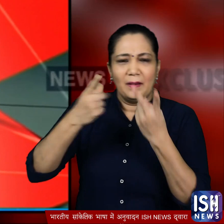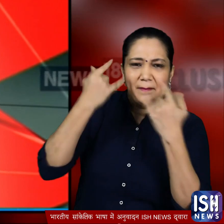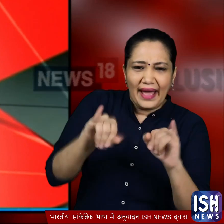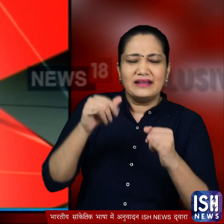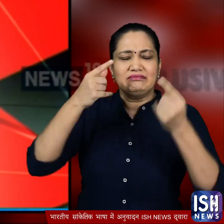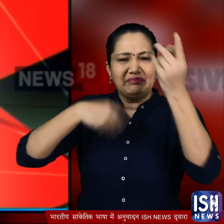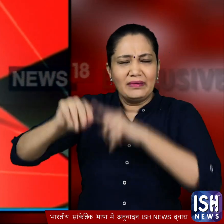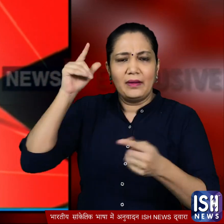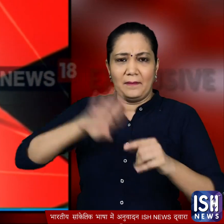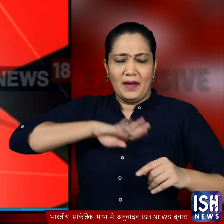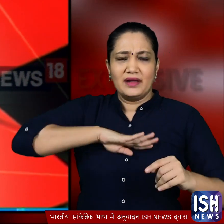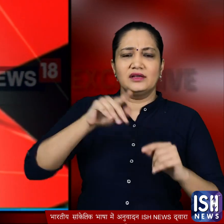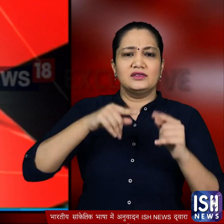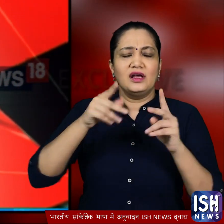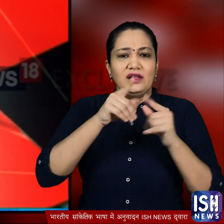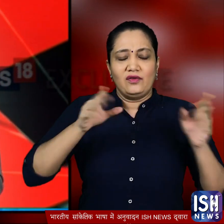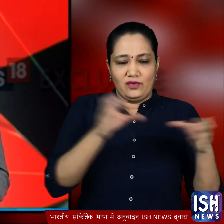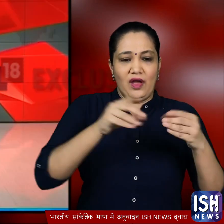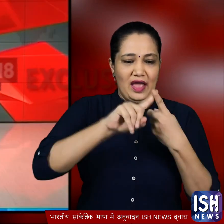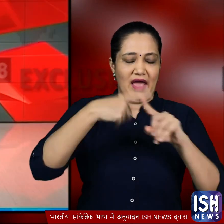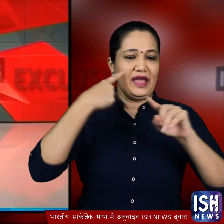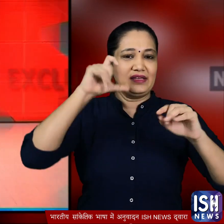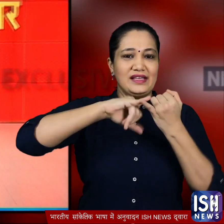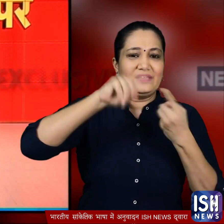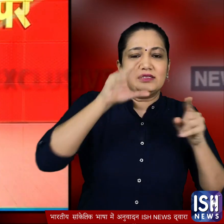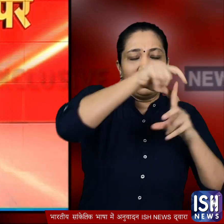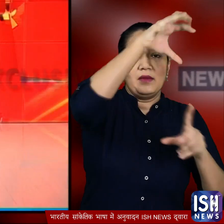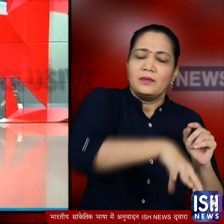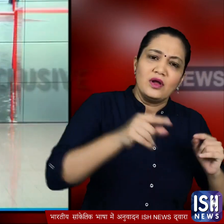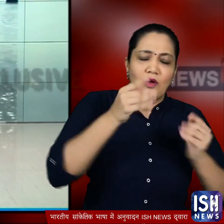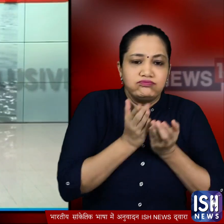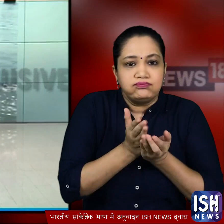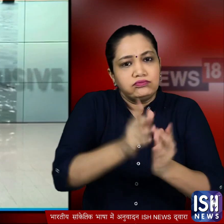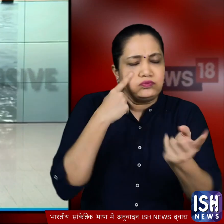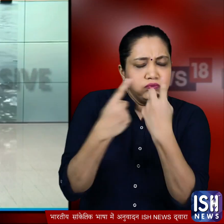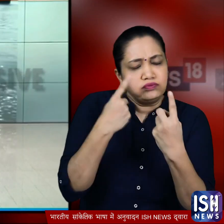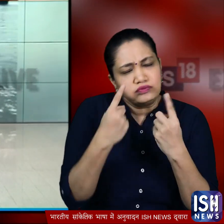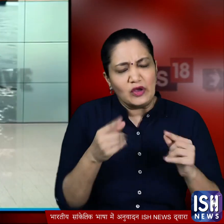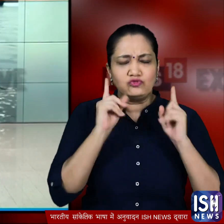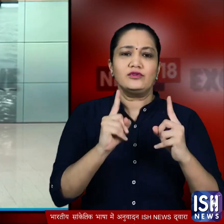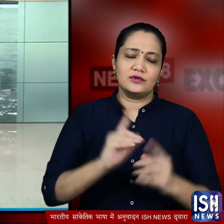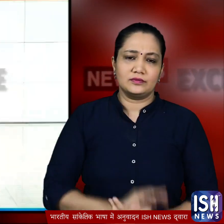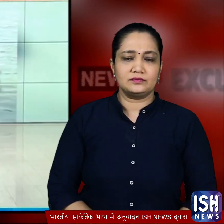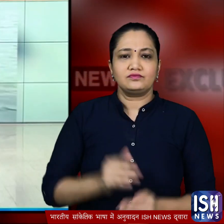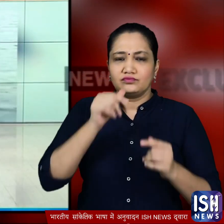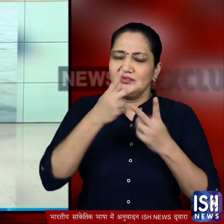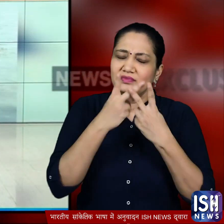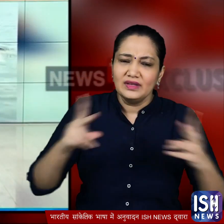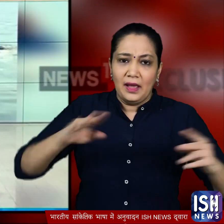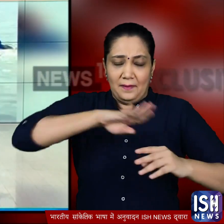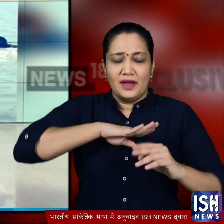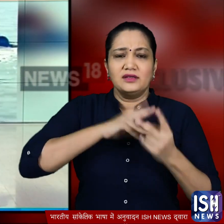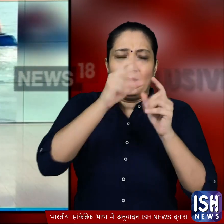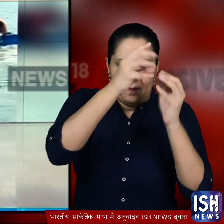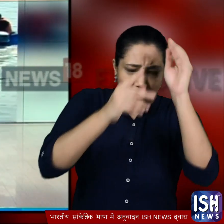शिकंजा कसने के लिए महाराष्ट्र के आबकारी विभाग ने समुद्री इलाकों में अभियान तेज कर दिया। बताया गया कि समुद्री रास्तों से बड़े पैमाने पर महाराष्ट्र